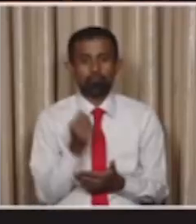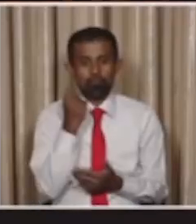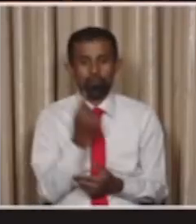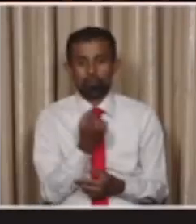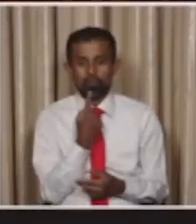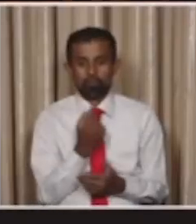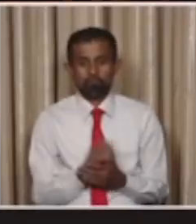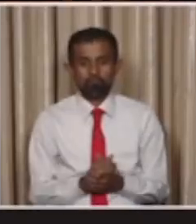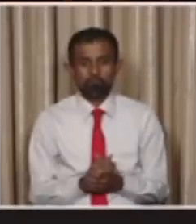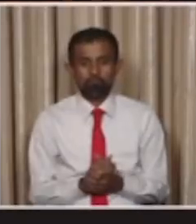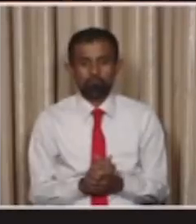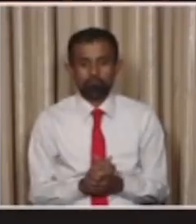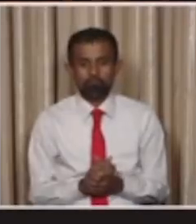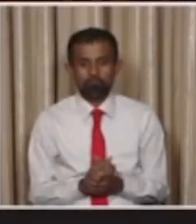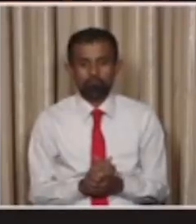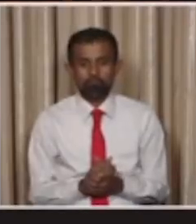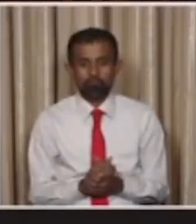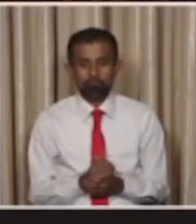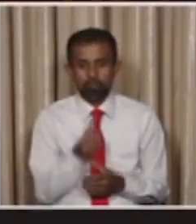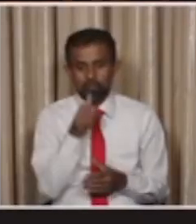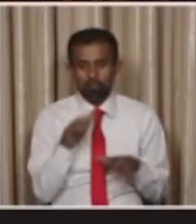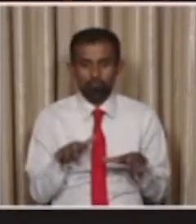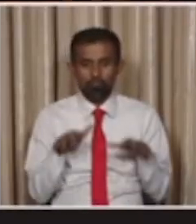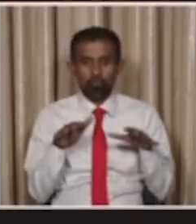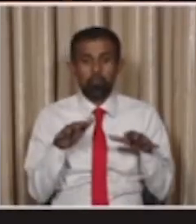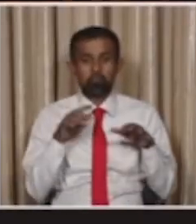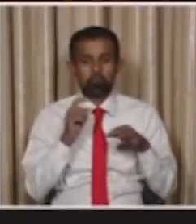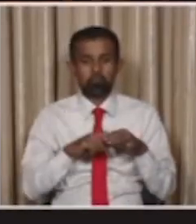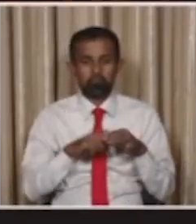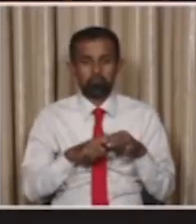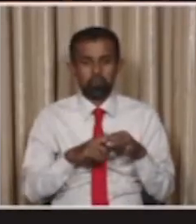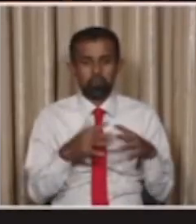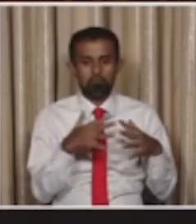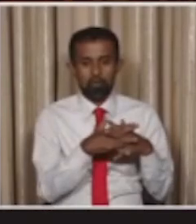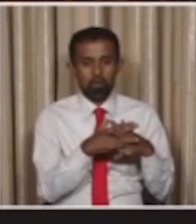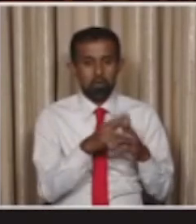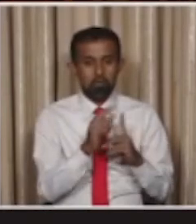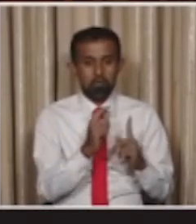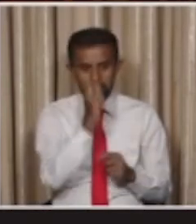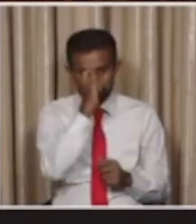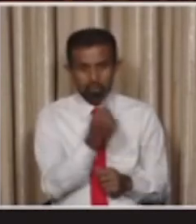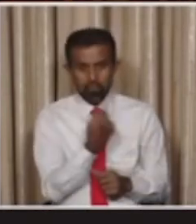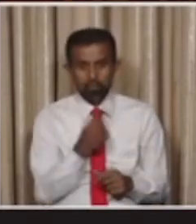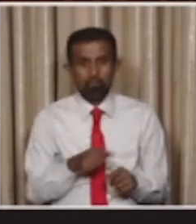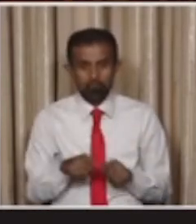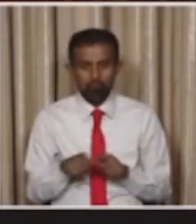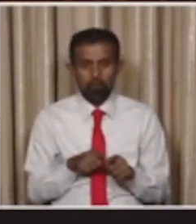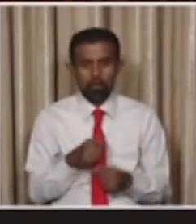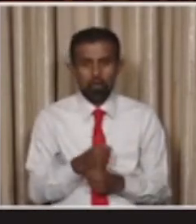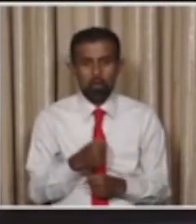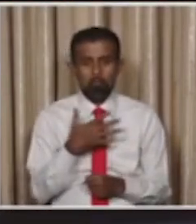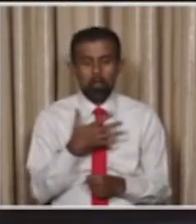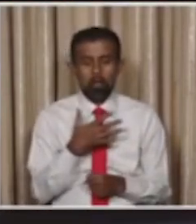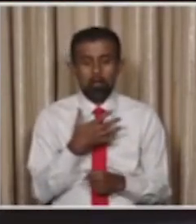ගරු කතානායකතුමනි, මේ ගංවතුර ප්‍රශ්නයේදී අපේ වරුණ මන්තුමා කිව්වා වගේ දැන් ගම්පා